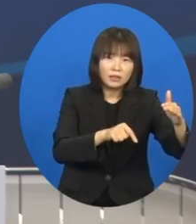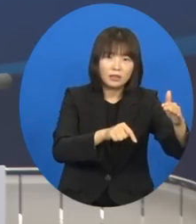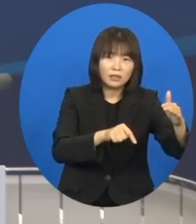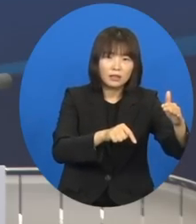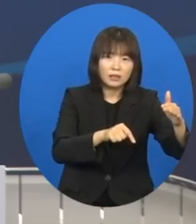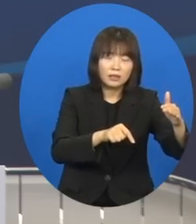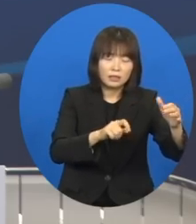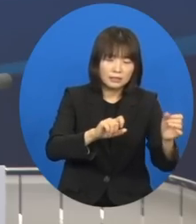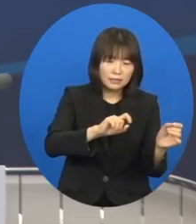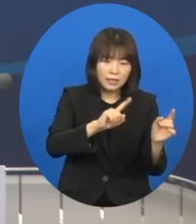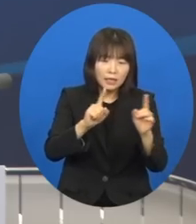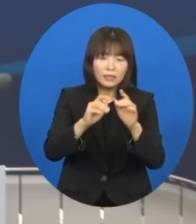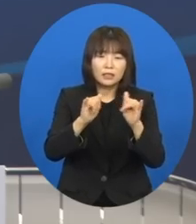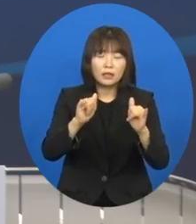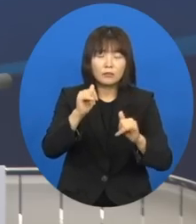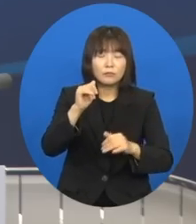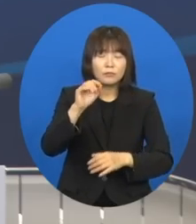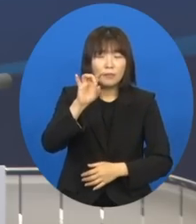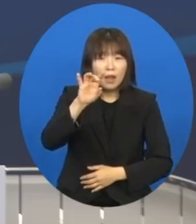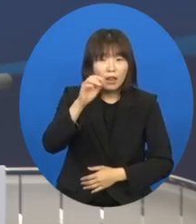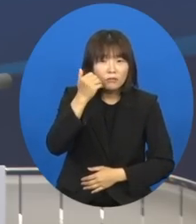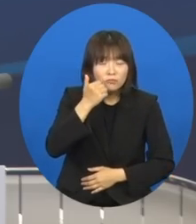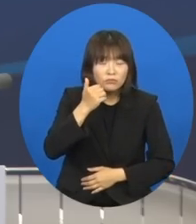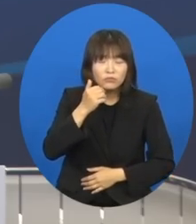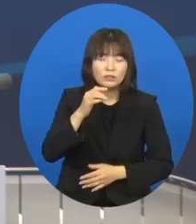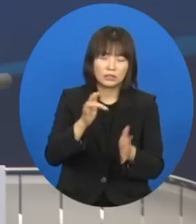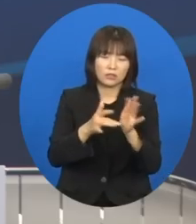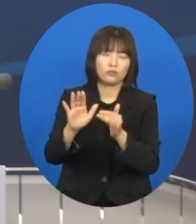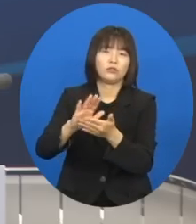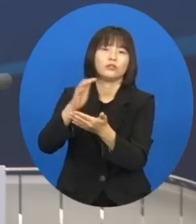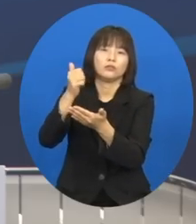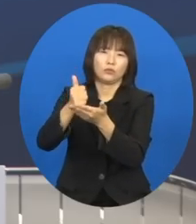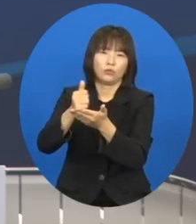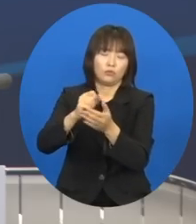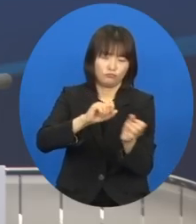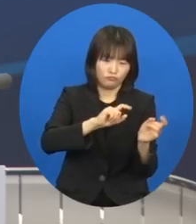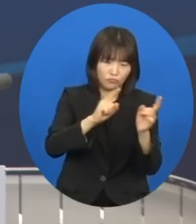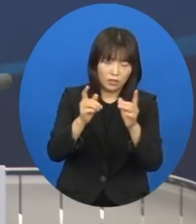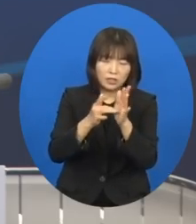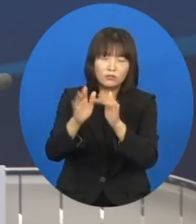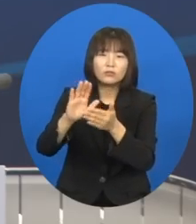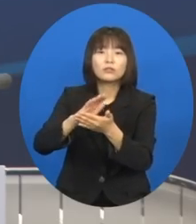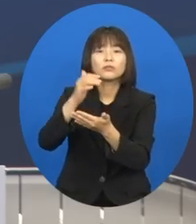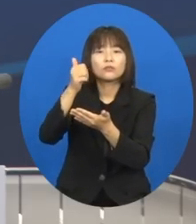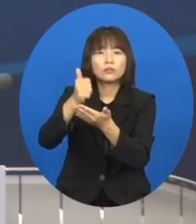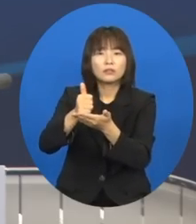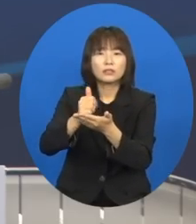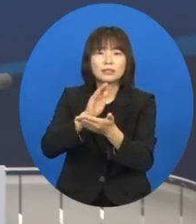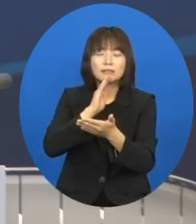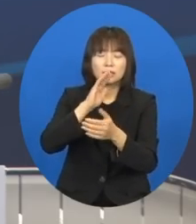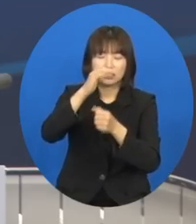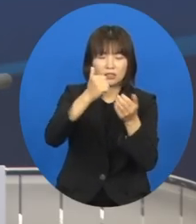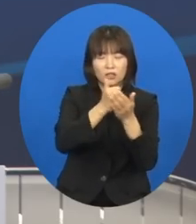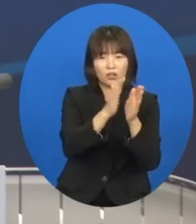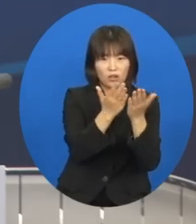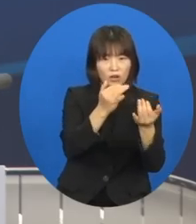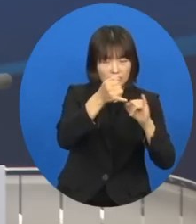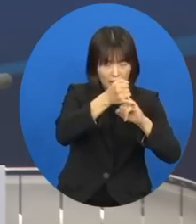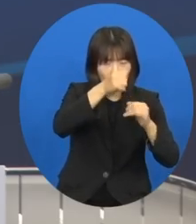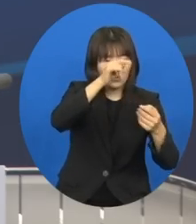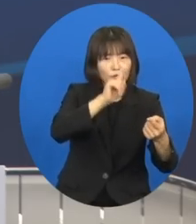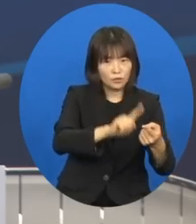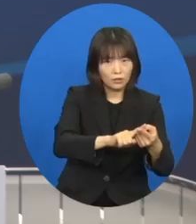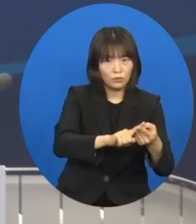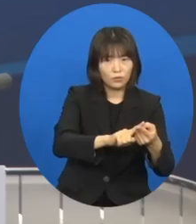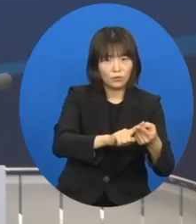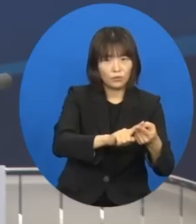그리스도. 부활하신 그 예수 그리스도가 진짜 성경의 약속대로 내가 가고